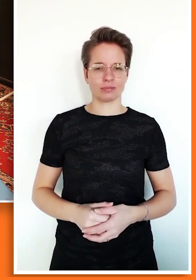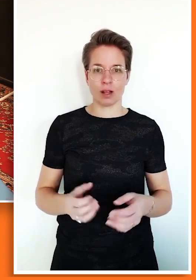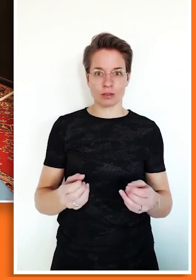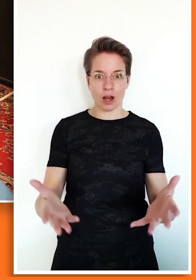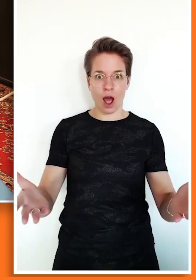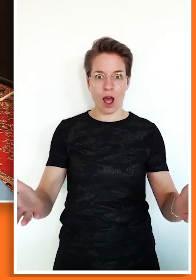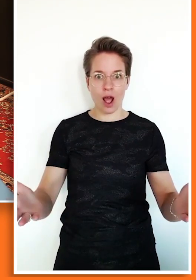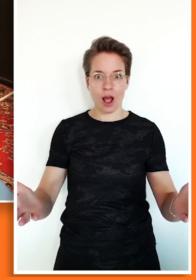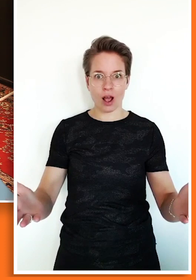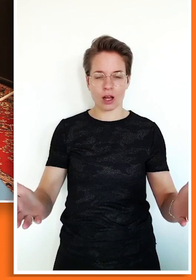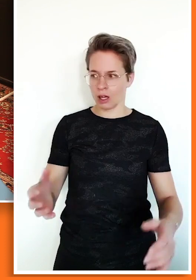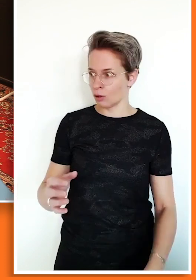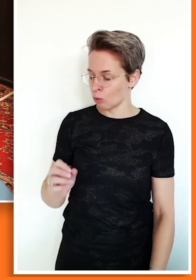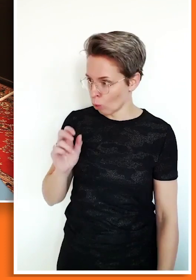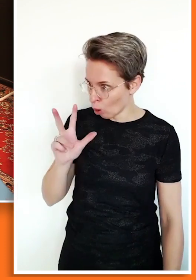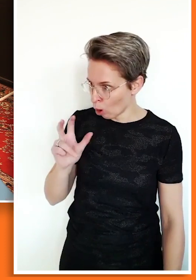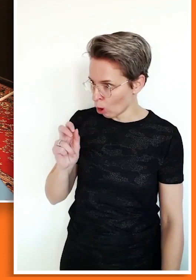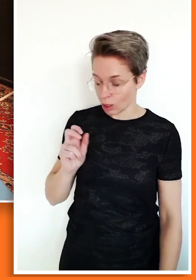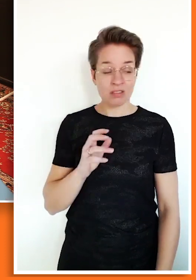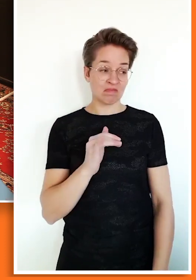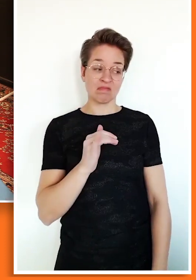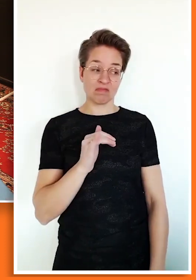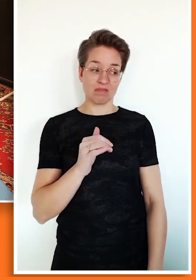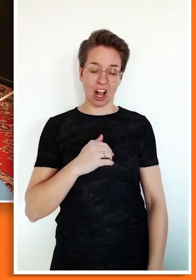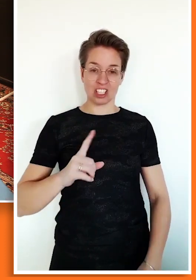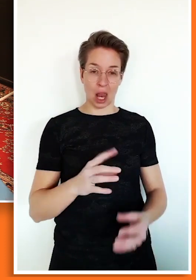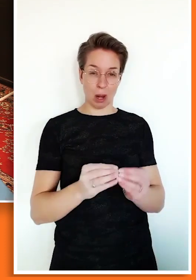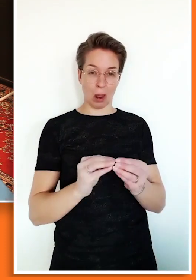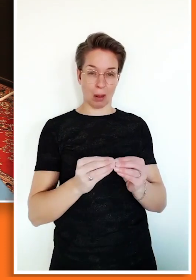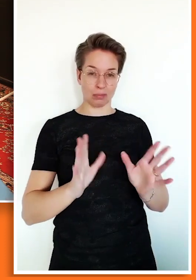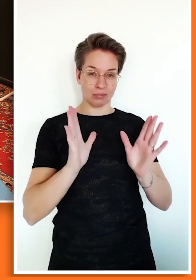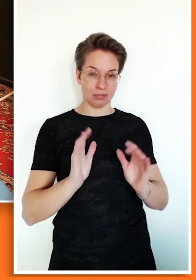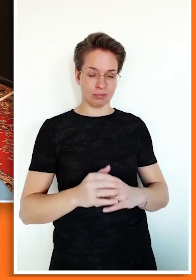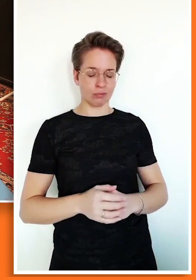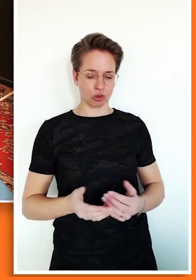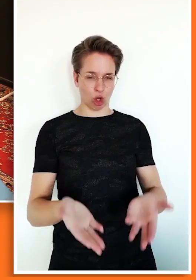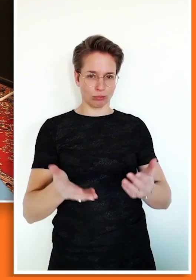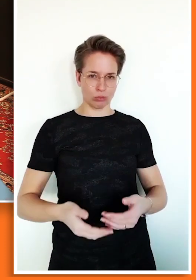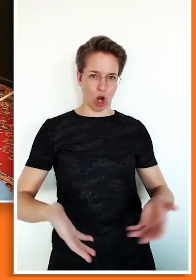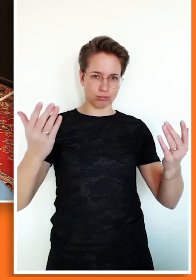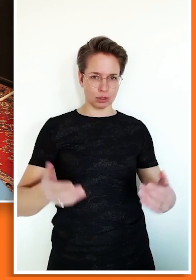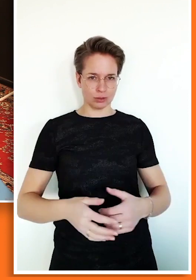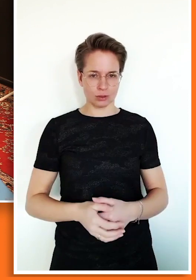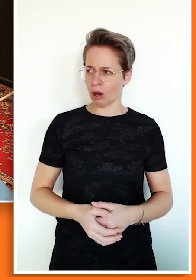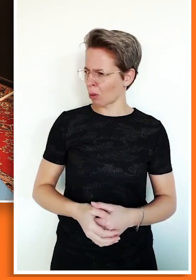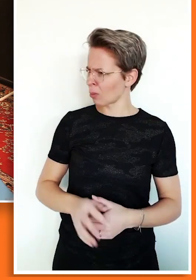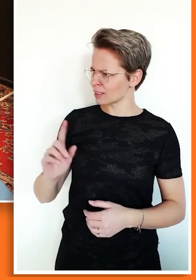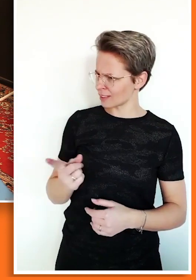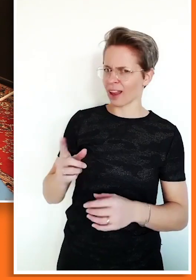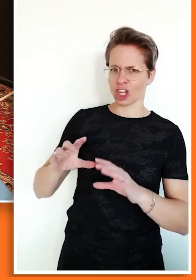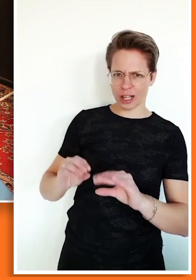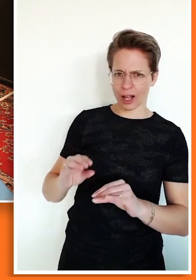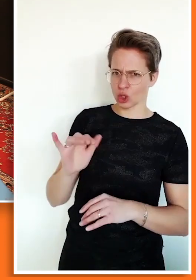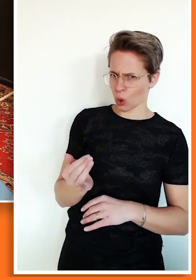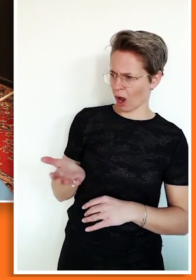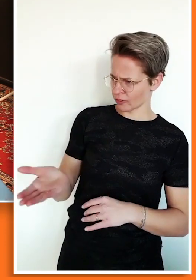Pada! Wow. Ja, dat heb ik even in elkaar geknutseld. Zo. Hup. Dat heb je snel gedaan, joh. Dat heb ik